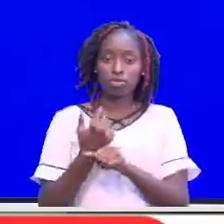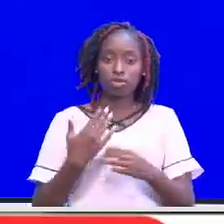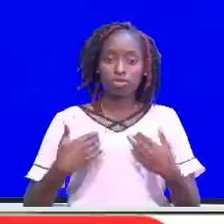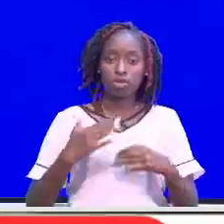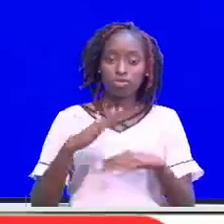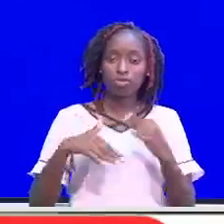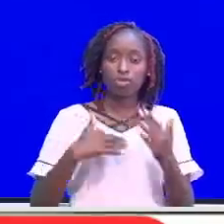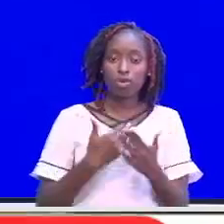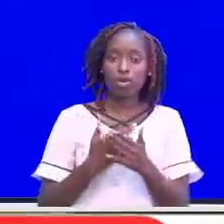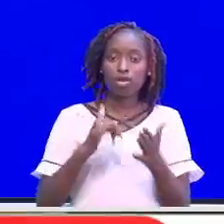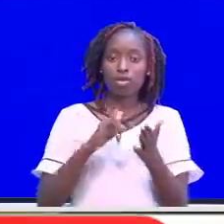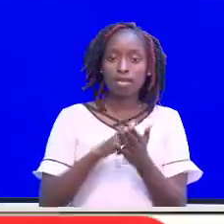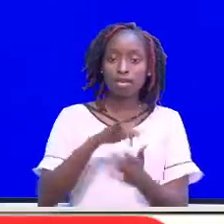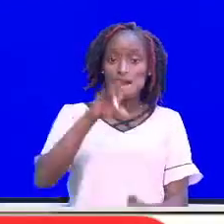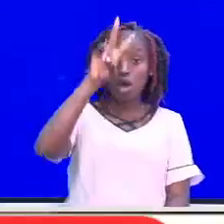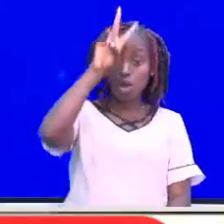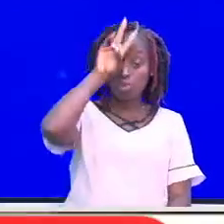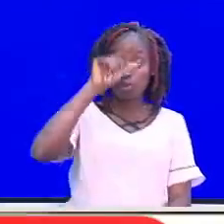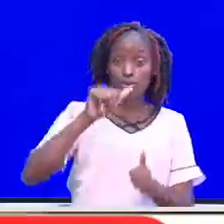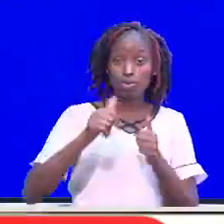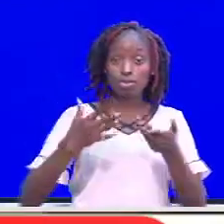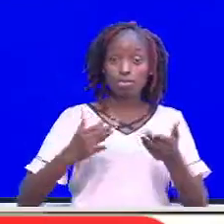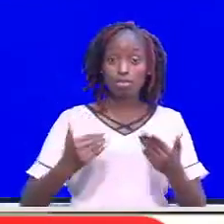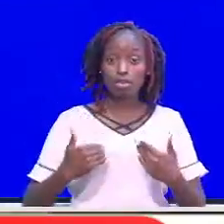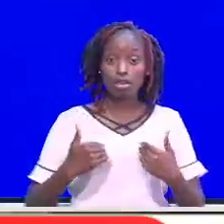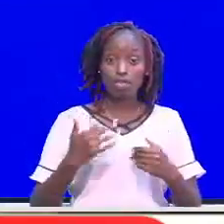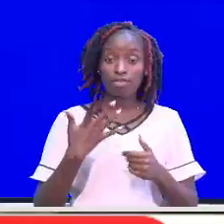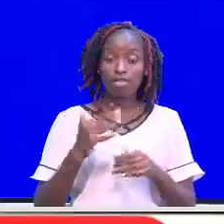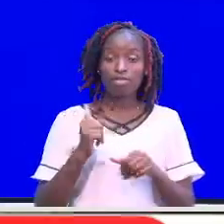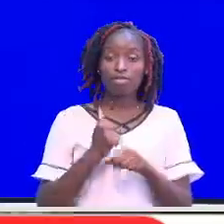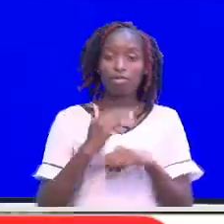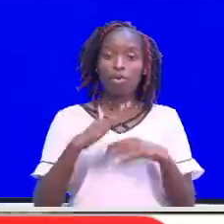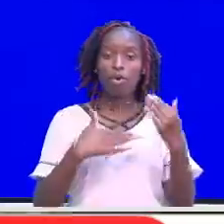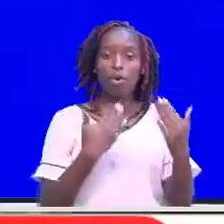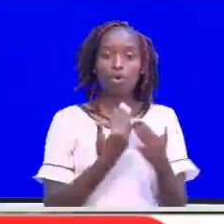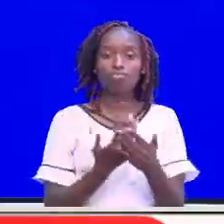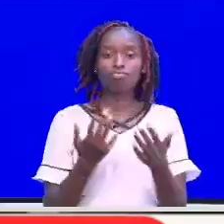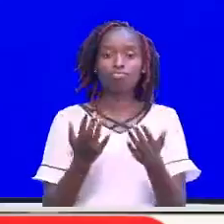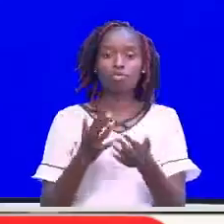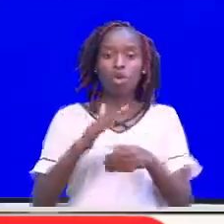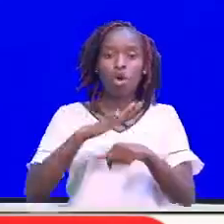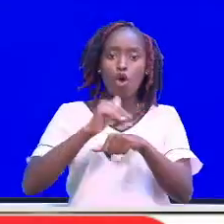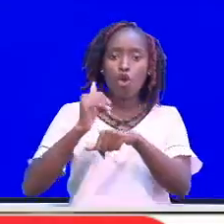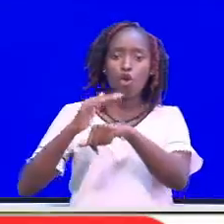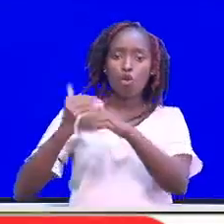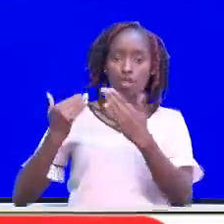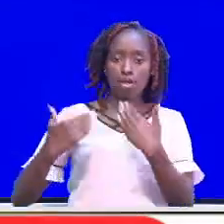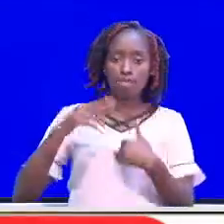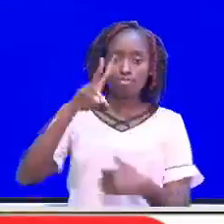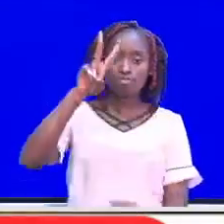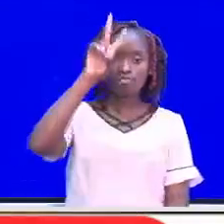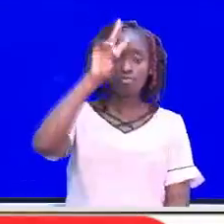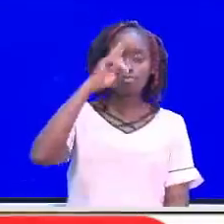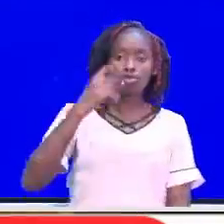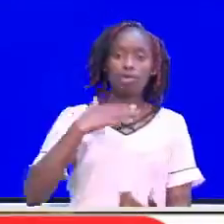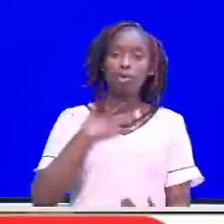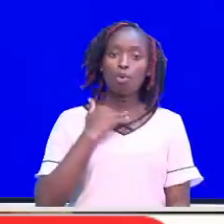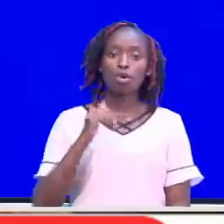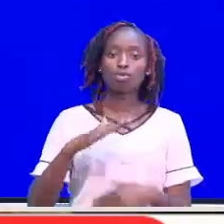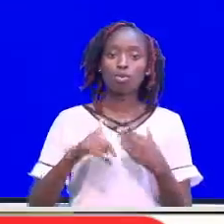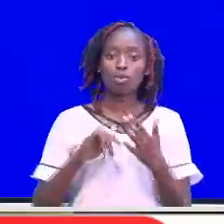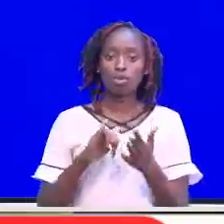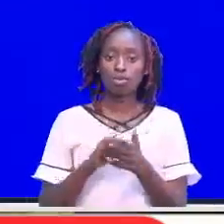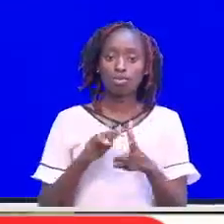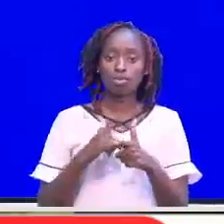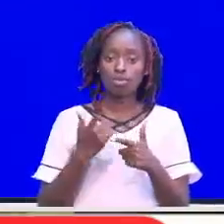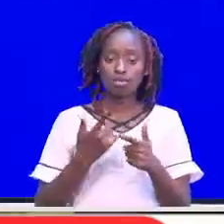ile mbuzi yetu litoroka, sababu msichana kwa anaitwa mtu, alikuwa anaitwa mbuzi. So huyu mtu ndiye aliokota, kumaanisha hiyo kambuzi kako